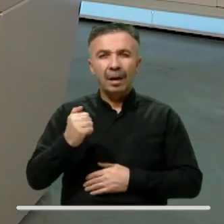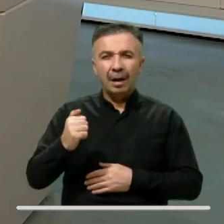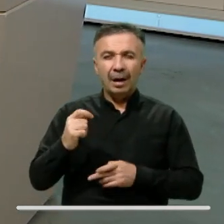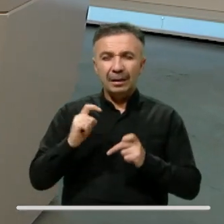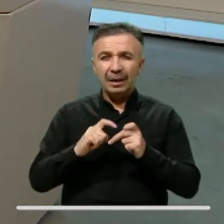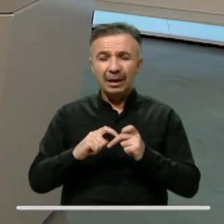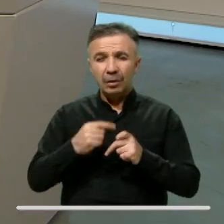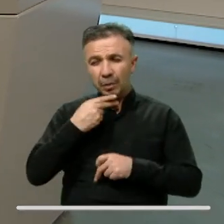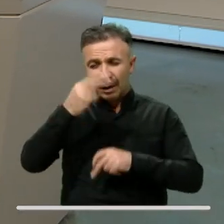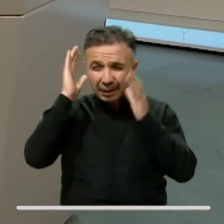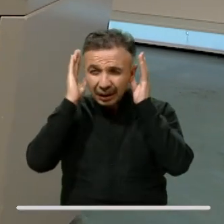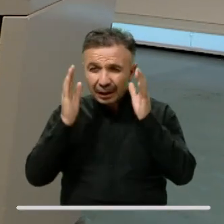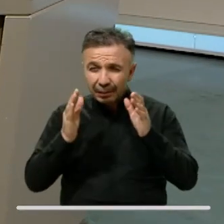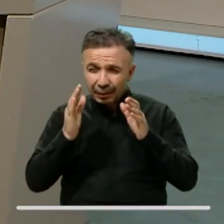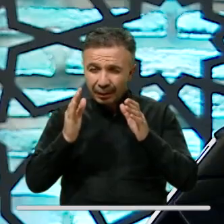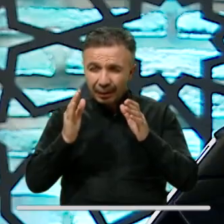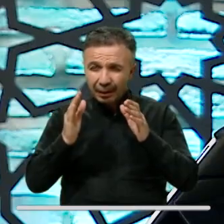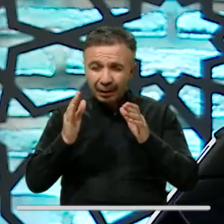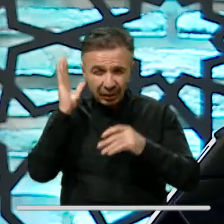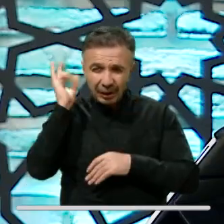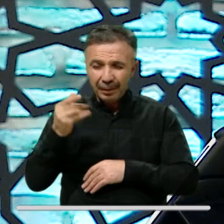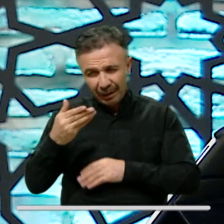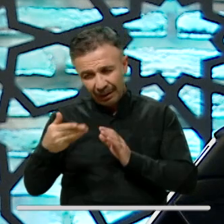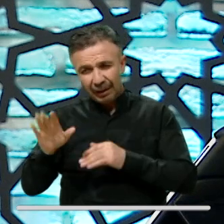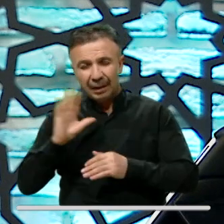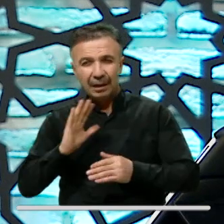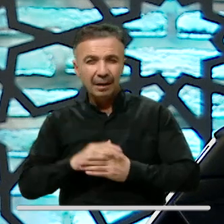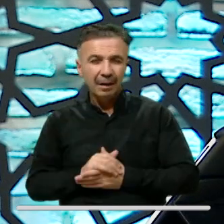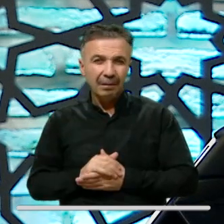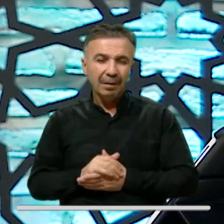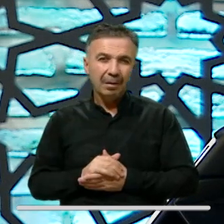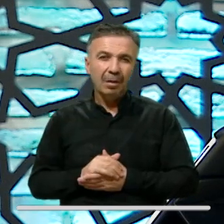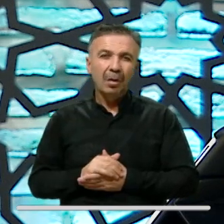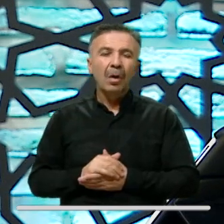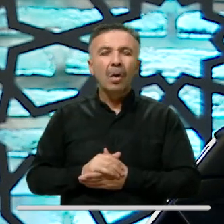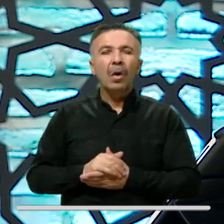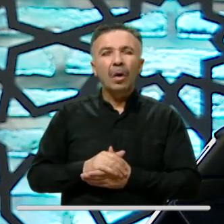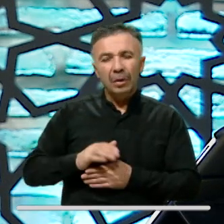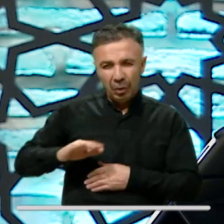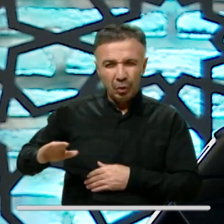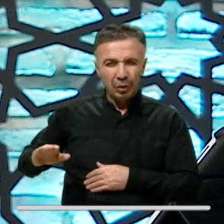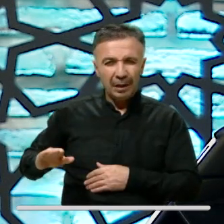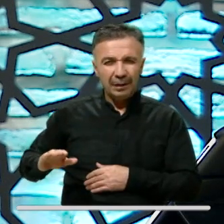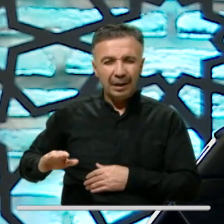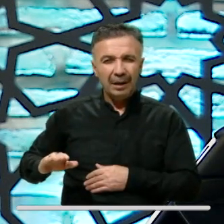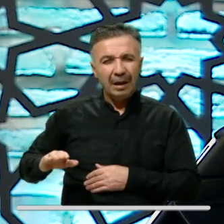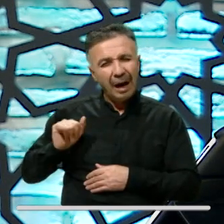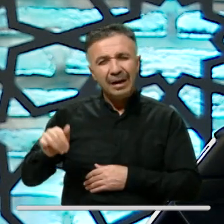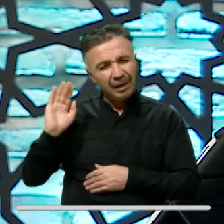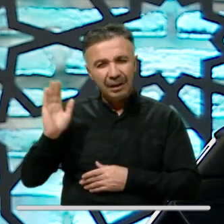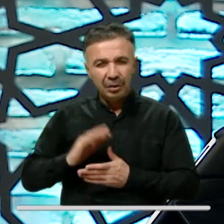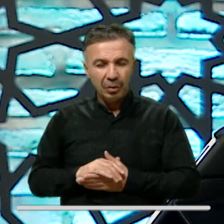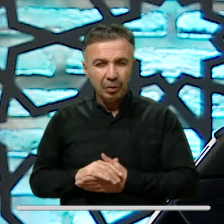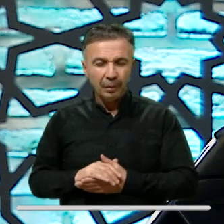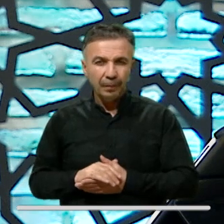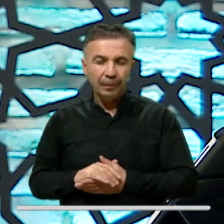da gidenler var. Bir de ben çok üzüldüğüm şu var. Ondan sonra çocuklar da gidiyor. Yani hani çocuklara diyorum yavrum cuma namazı 10 rekat. Senin